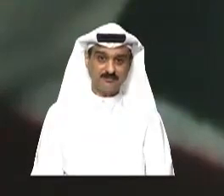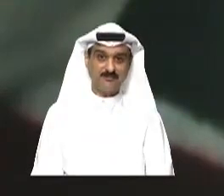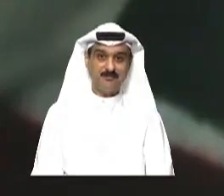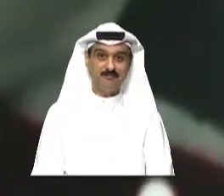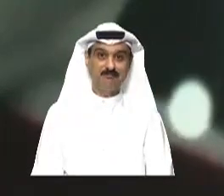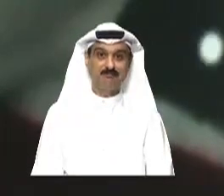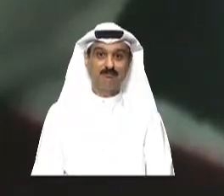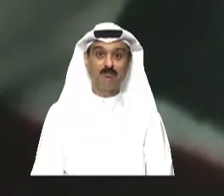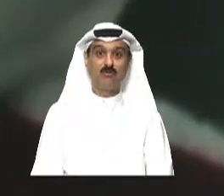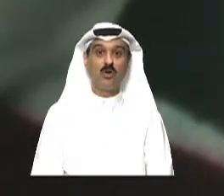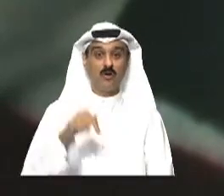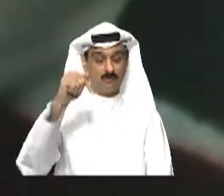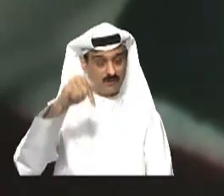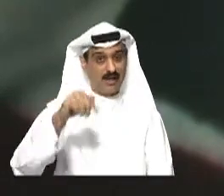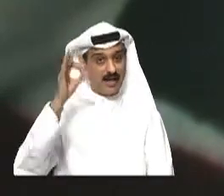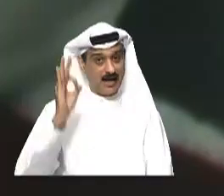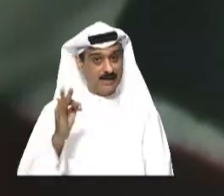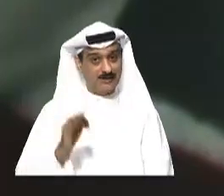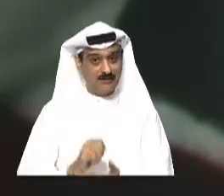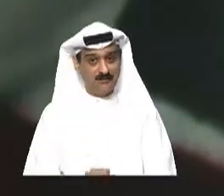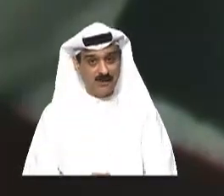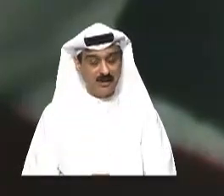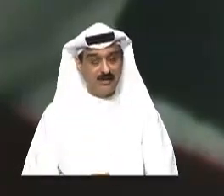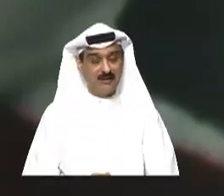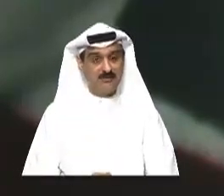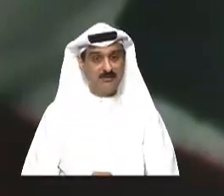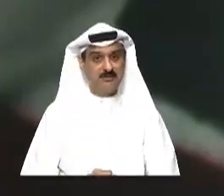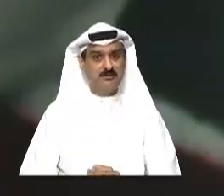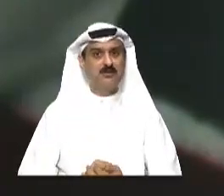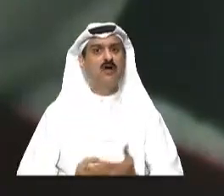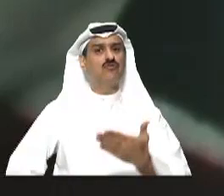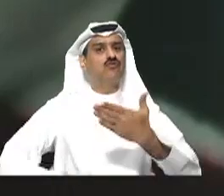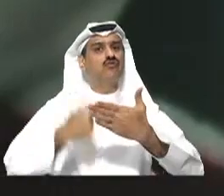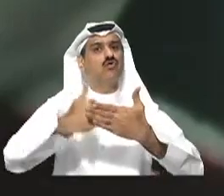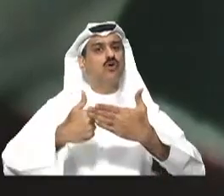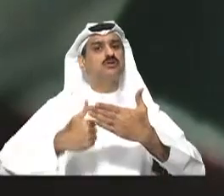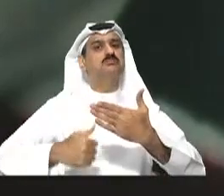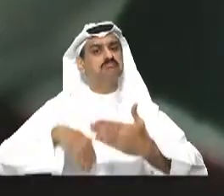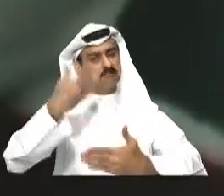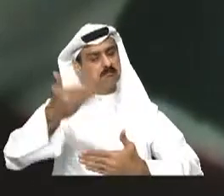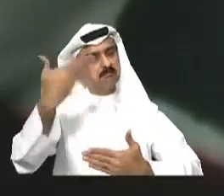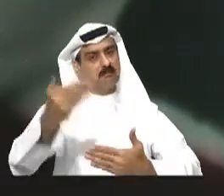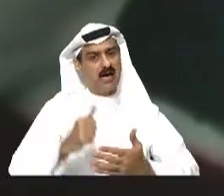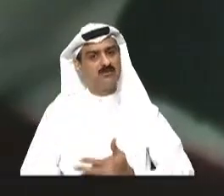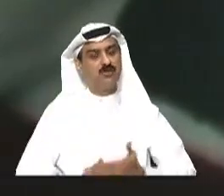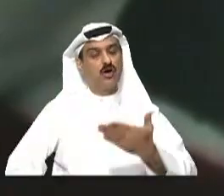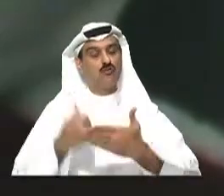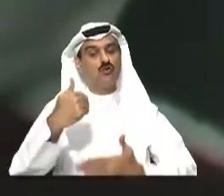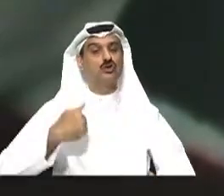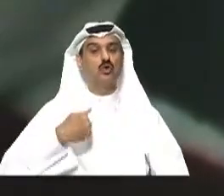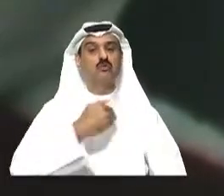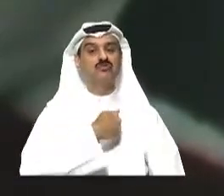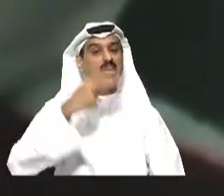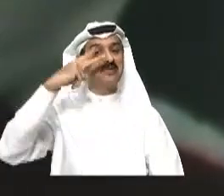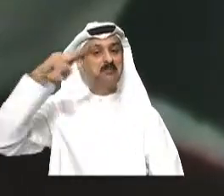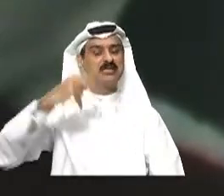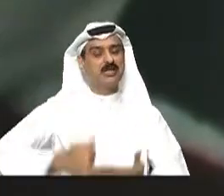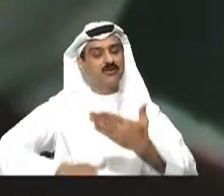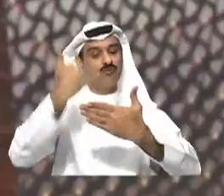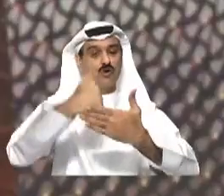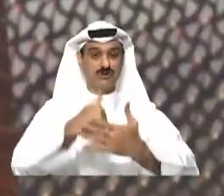أجهزتهم الإدارية والفنية بالمضي بعيدا. اللي يفوز على الأرجنتين قادر أن يفوز على أي منتخب آخر.